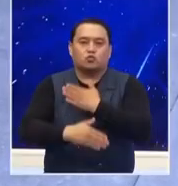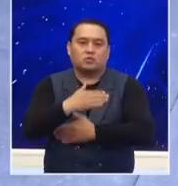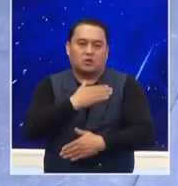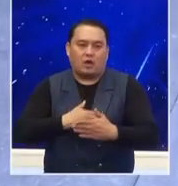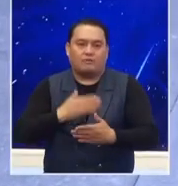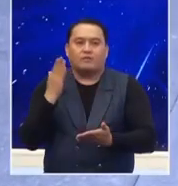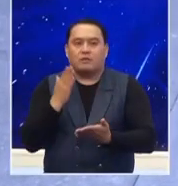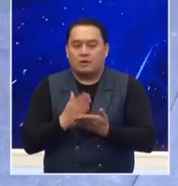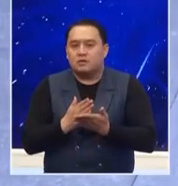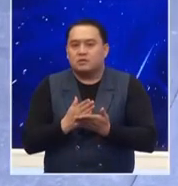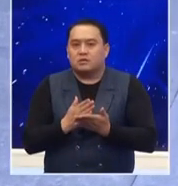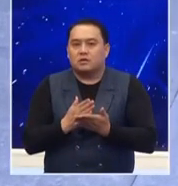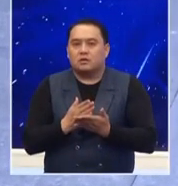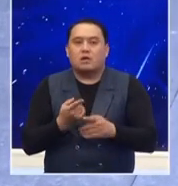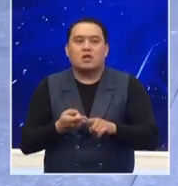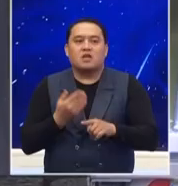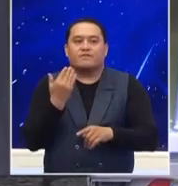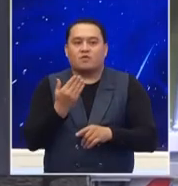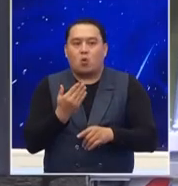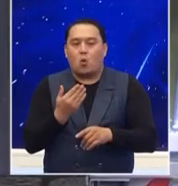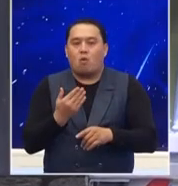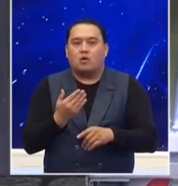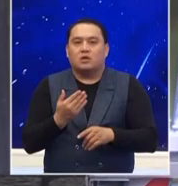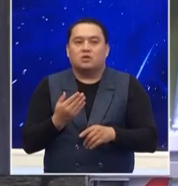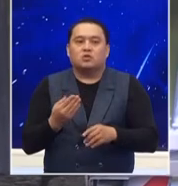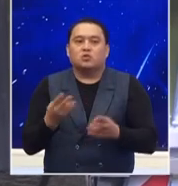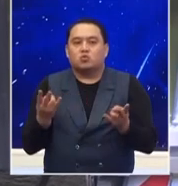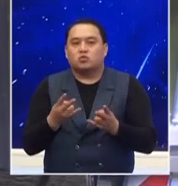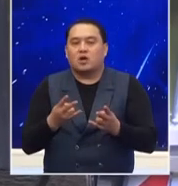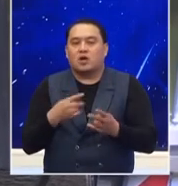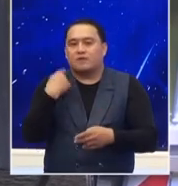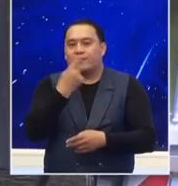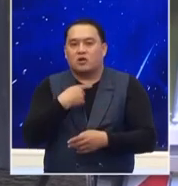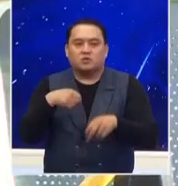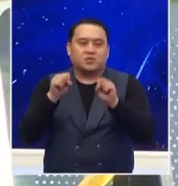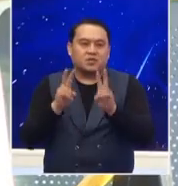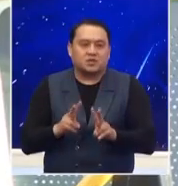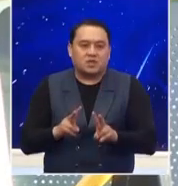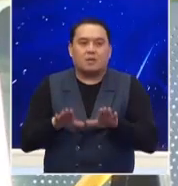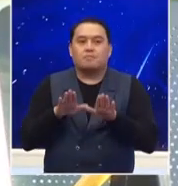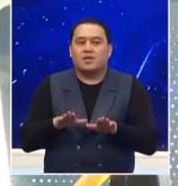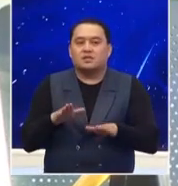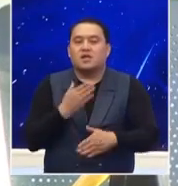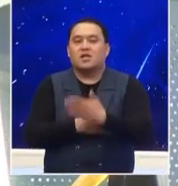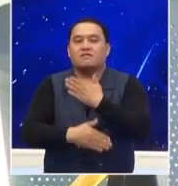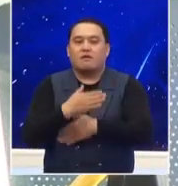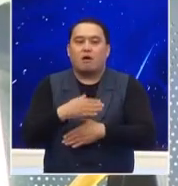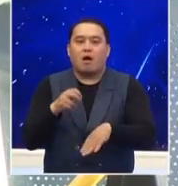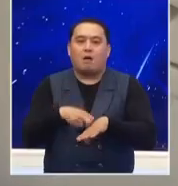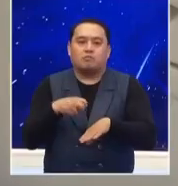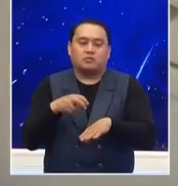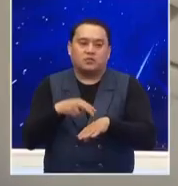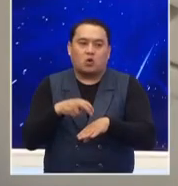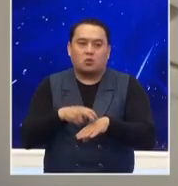ограниченными возможностями. Помимо его внешнего вида, стоит отметить и наличие специальных мест для инвалидов, аптечки и